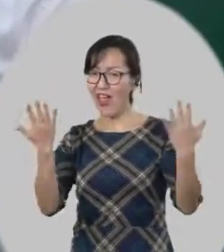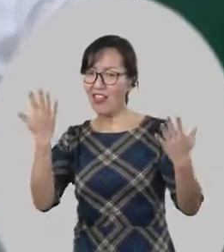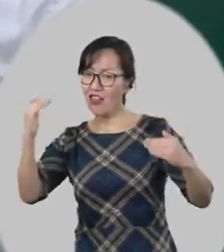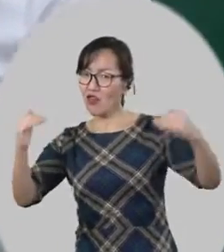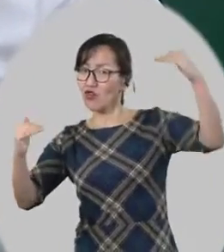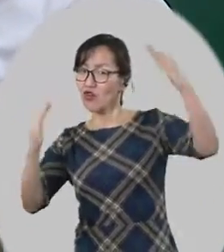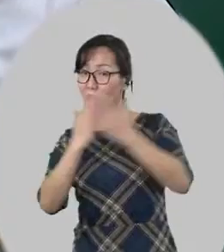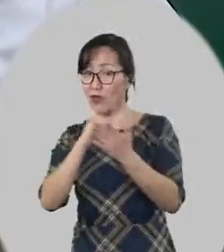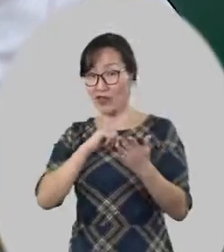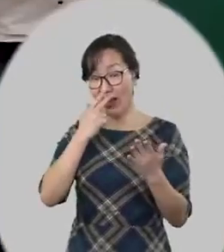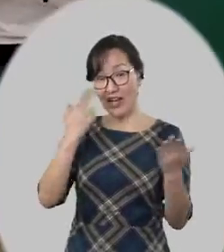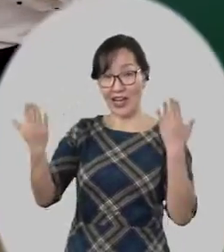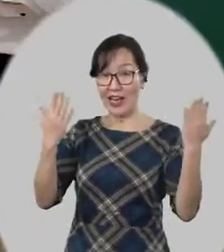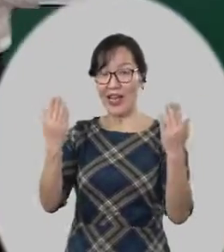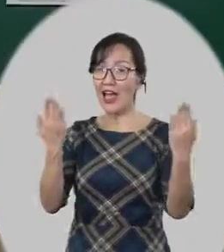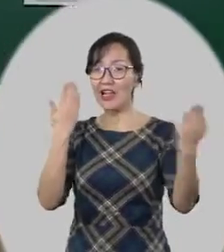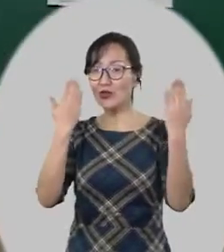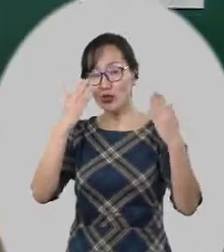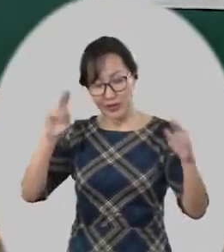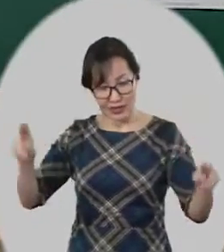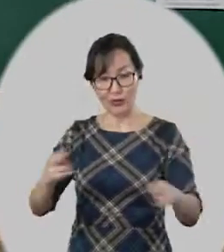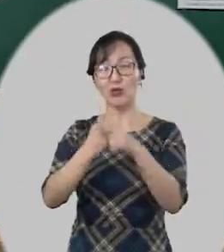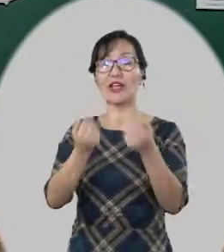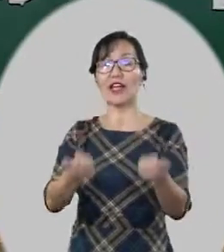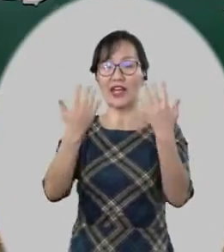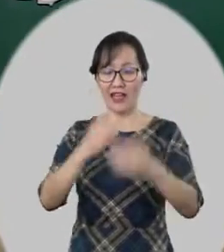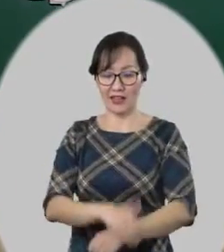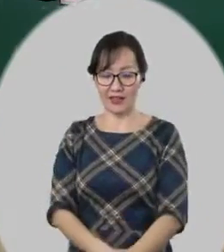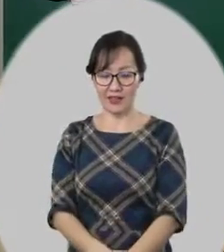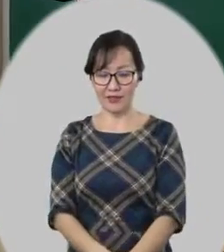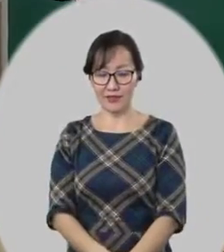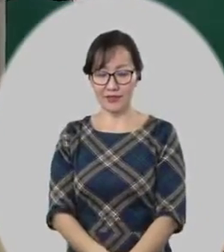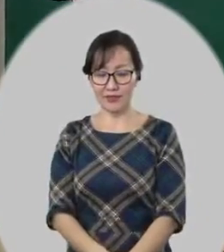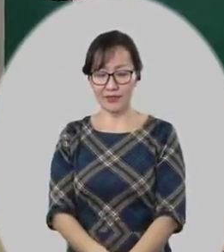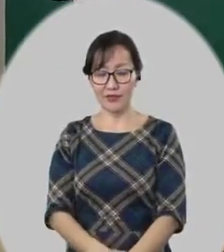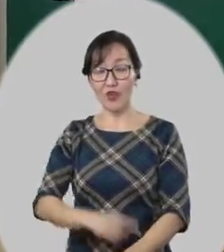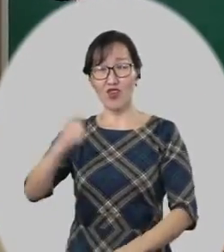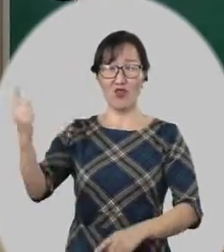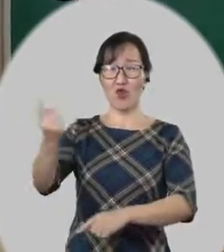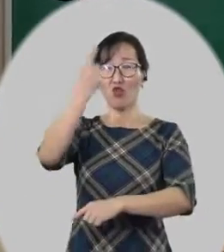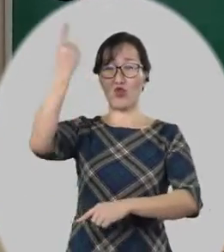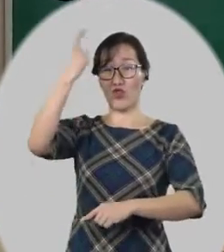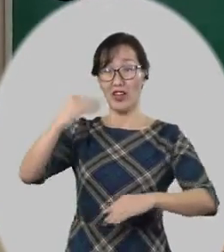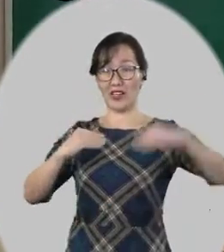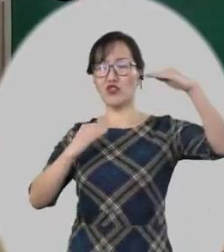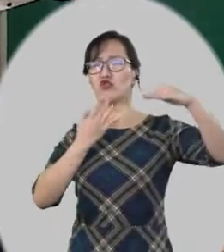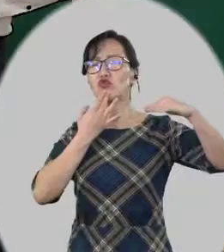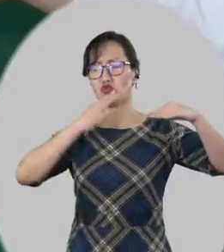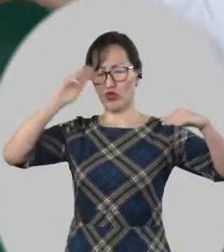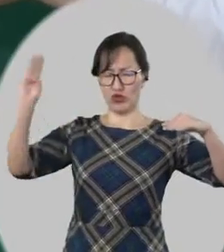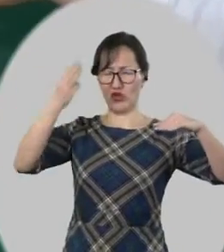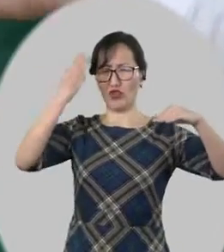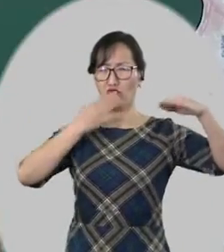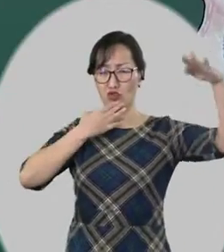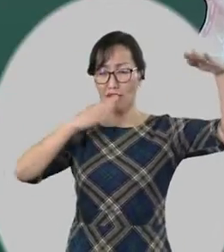болоо гэдгийг өнгөөр нь харьцуулж гаргаж ирэв. Багш нь хичээлийн эхэнд өндөр газрыг илүү тод өнгөөр, намдор